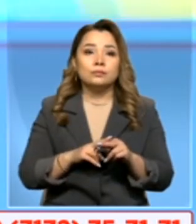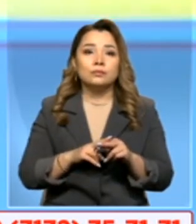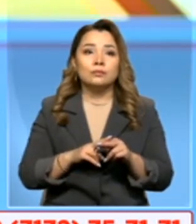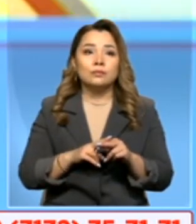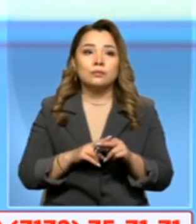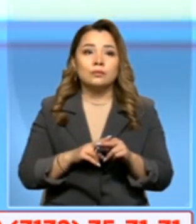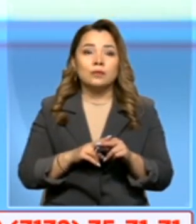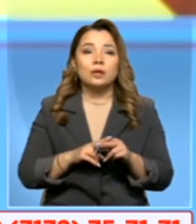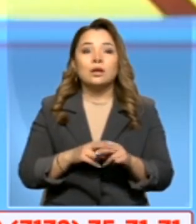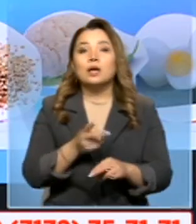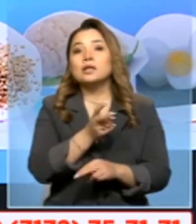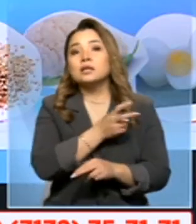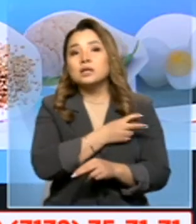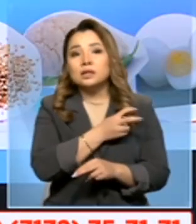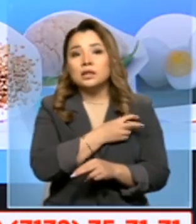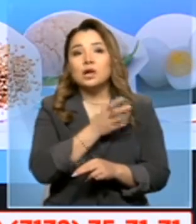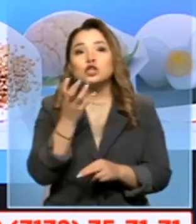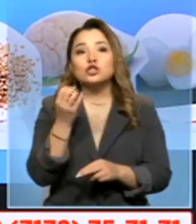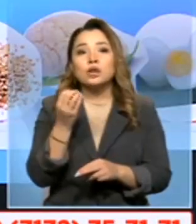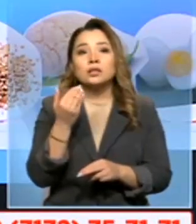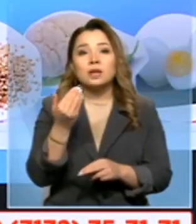қалай айтсақ болады, клиникалық және